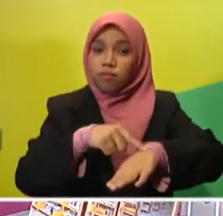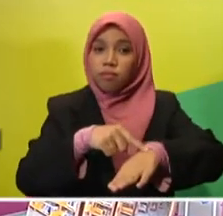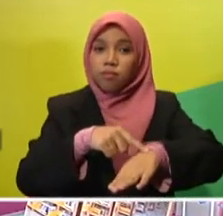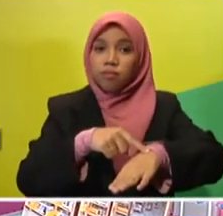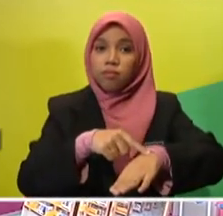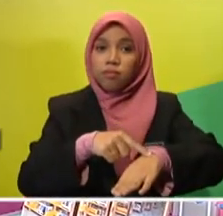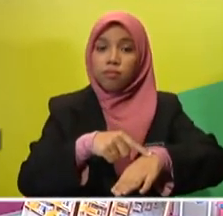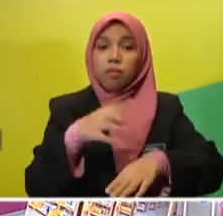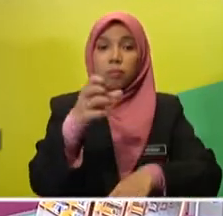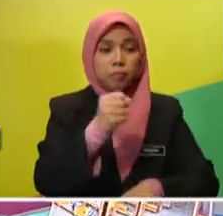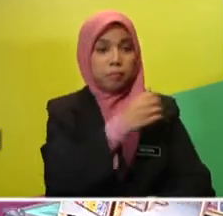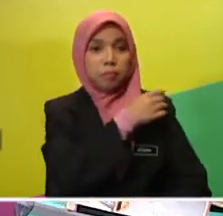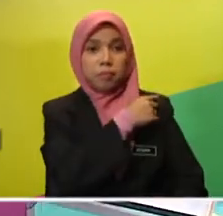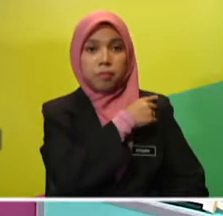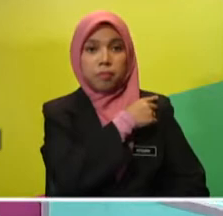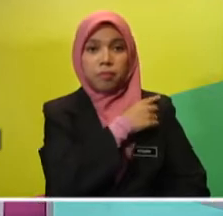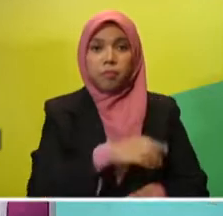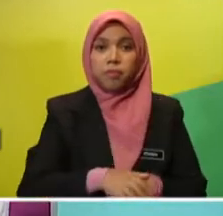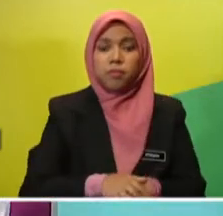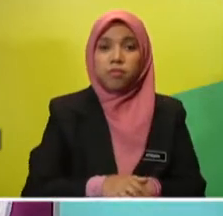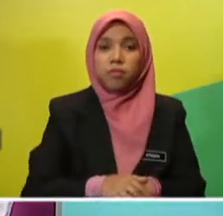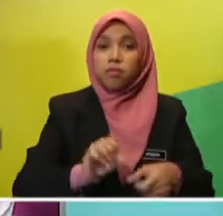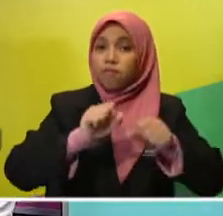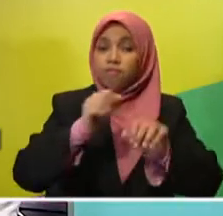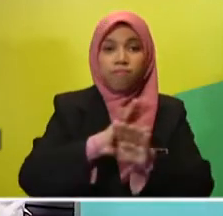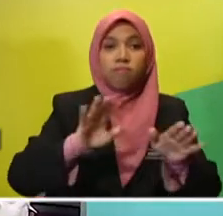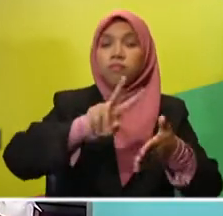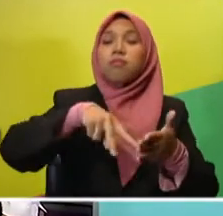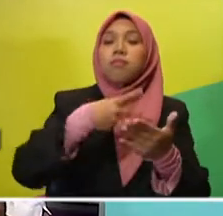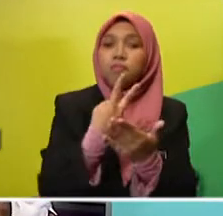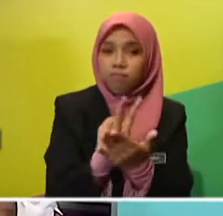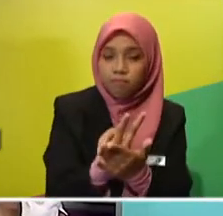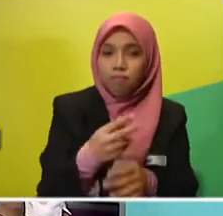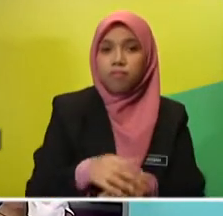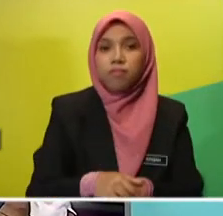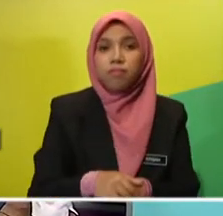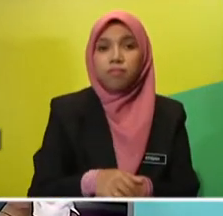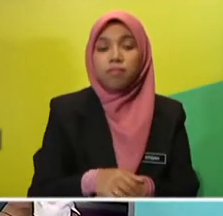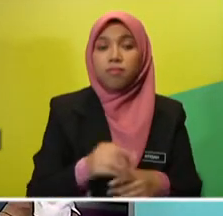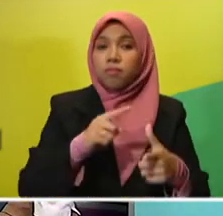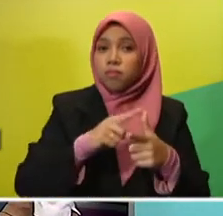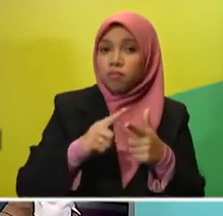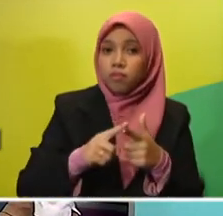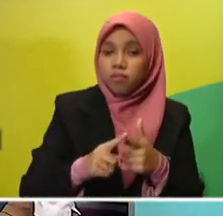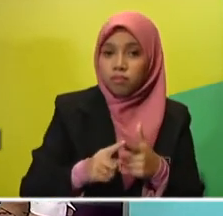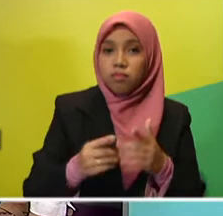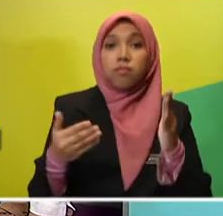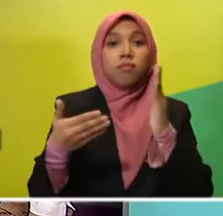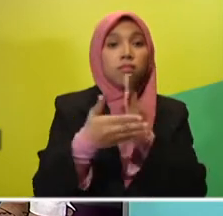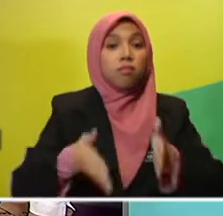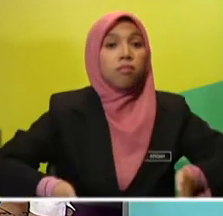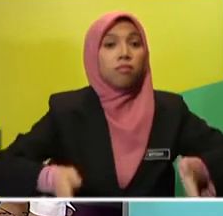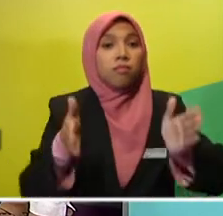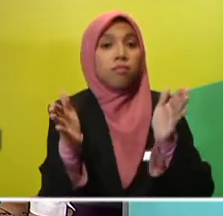bahu supaya tak terjatuhlah kan. Betul, cikgu. Okay. Dan kemudian kita akan lalu lorong sempit tu dan